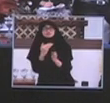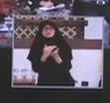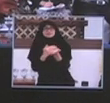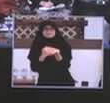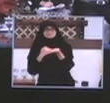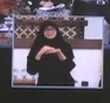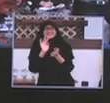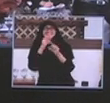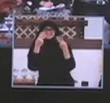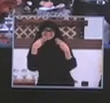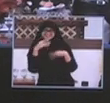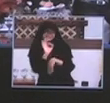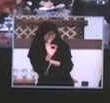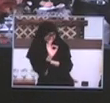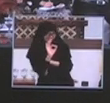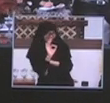WA-an, oke?